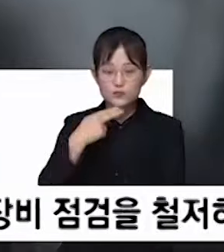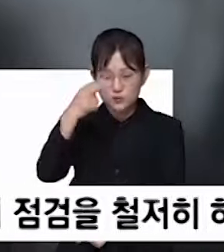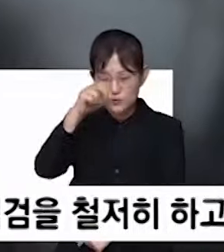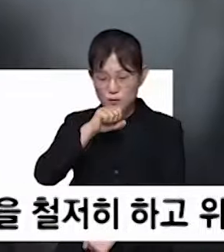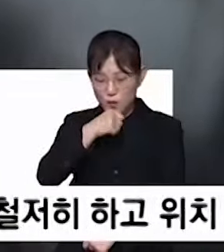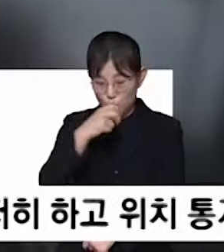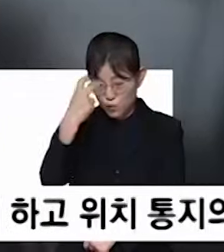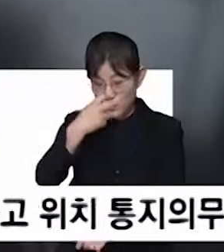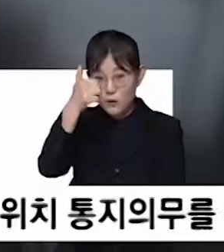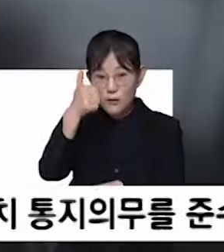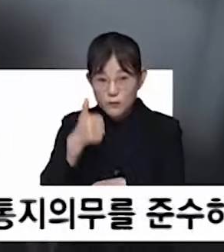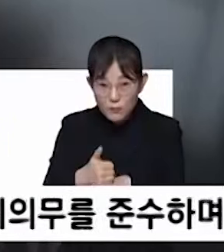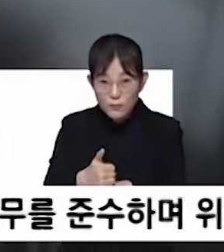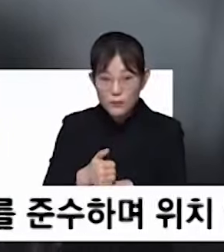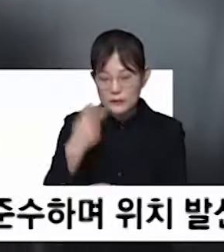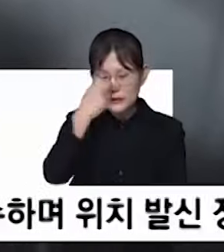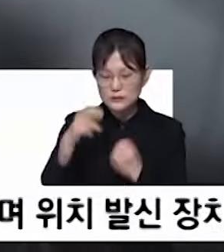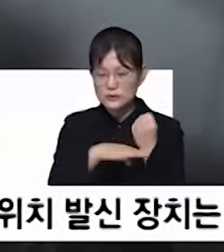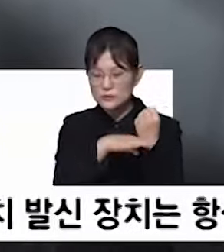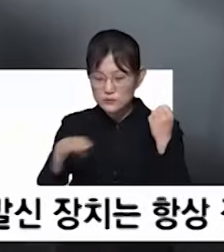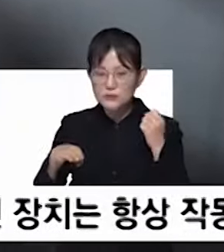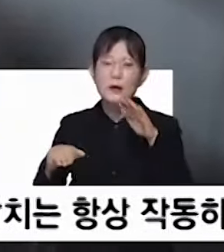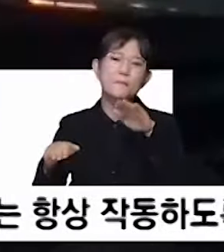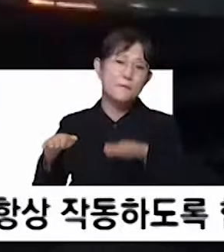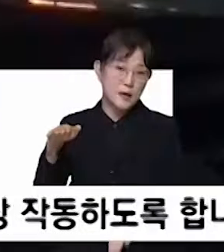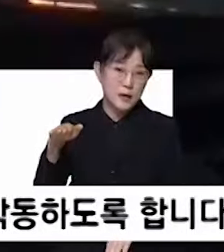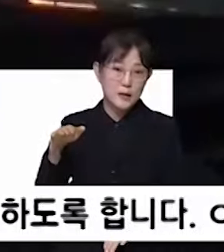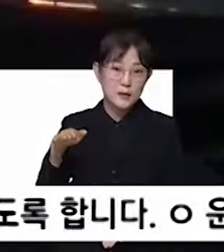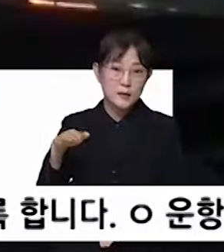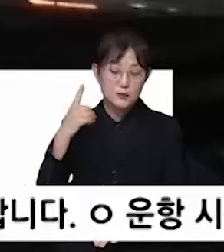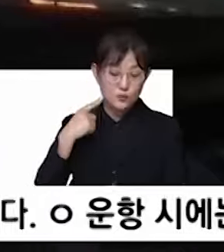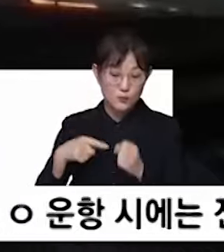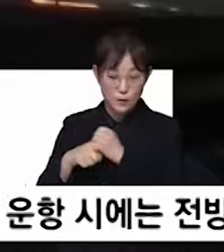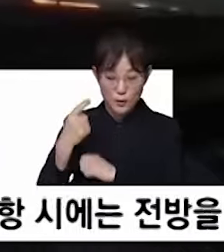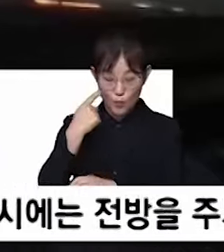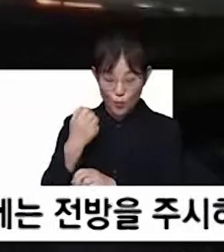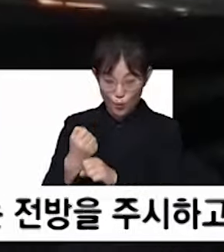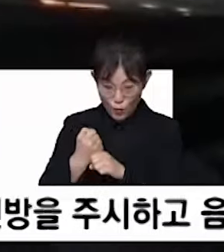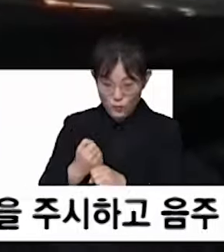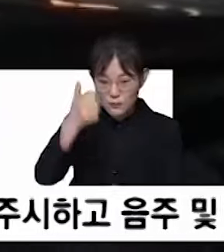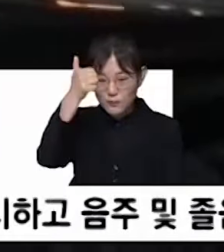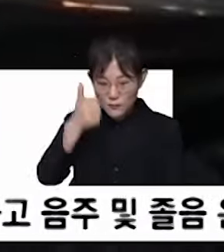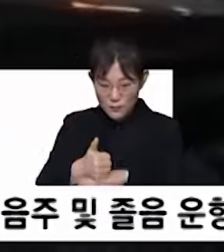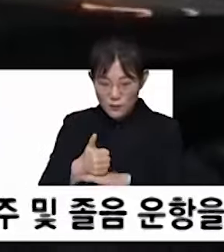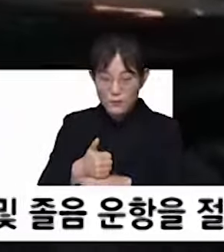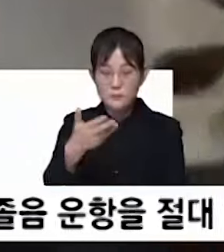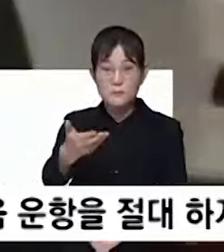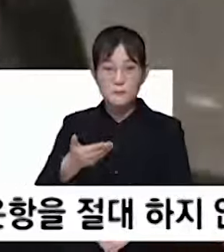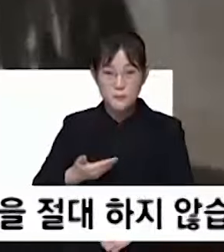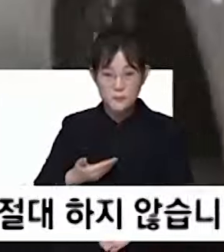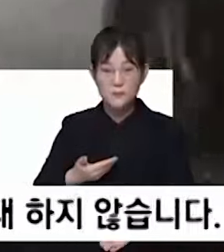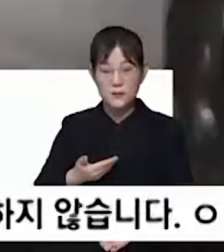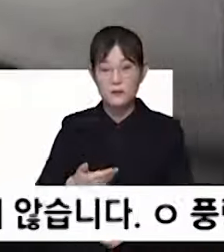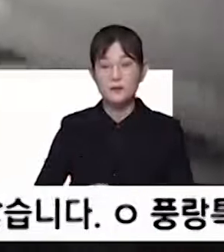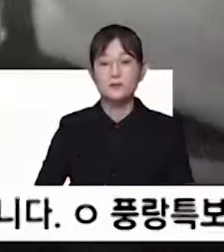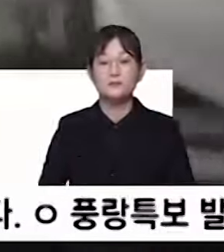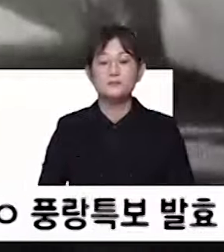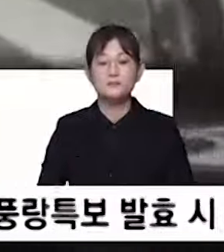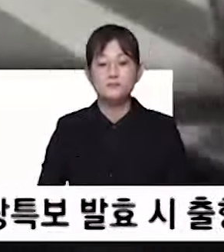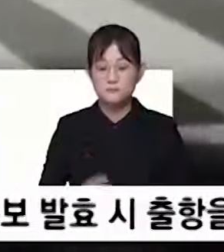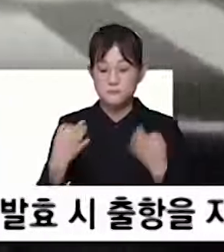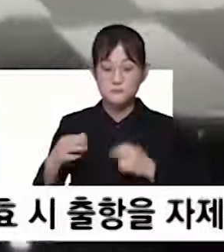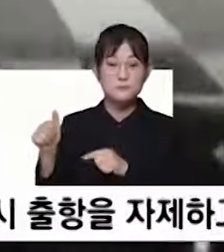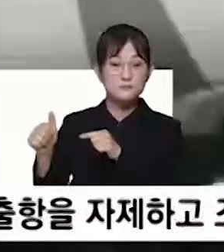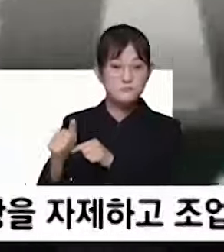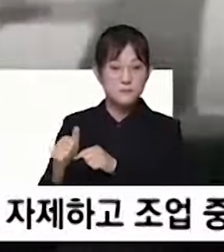결과 단속 기준에 미치지 못한다는 국립과학수사연구원의 감정 결과를 받았다고 밝혔습니다. 김